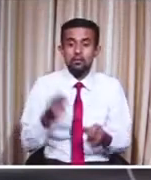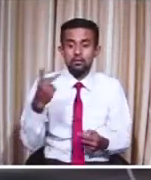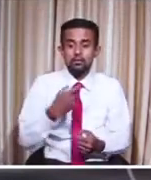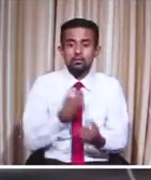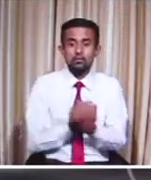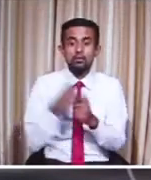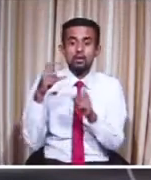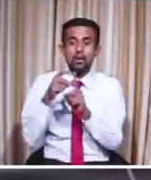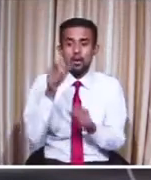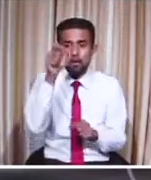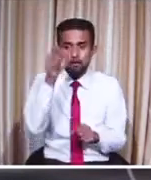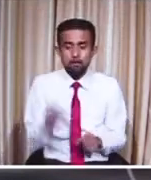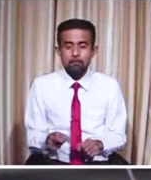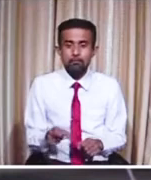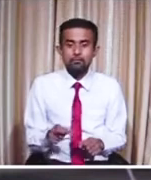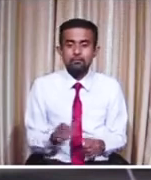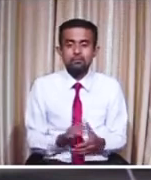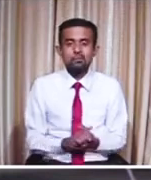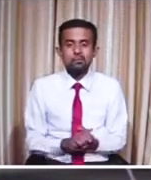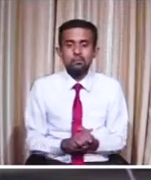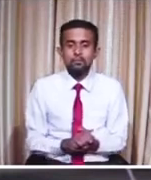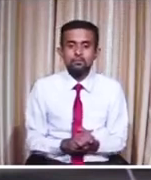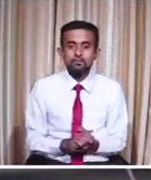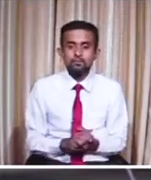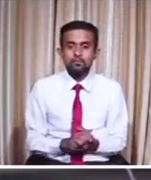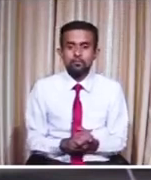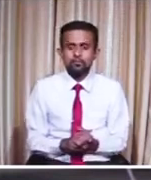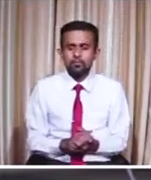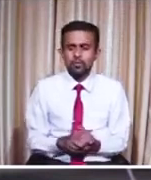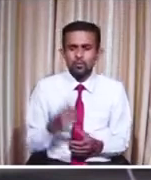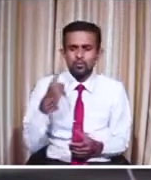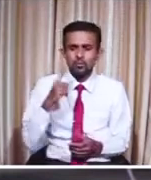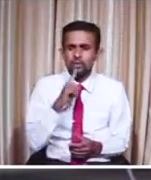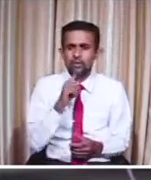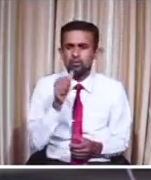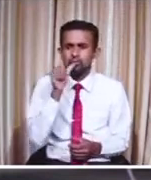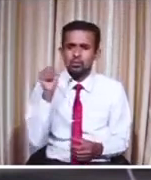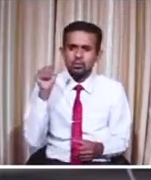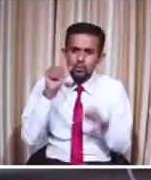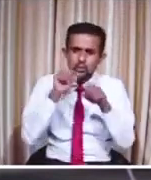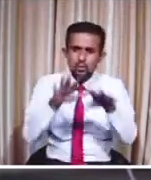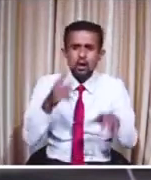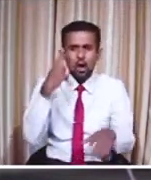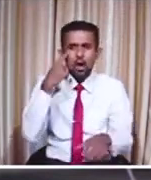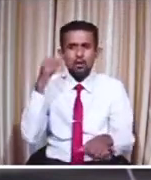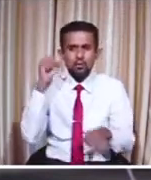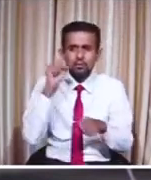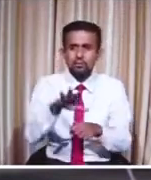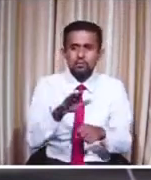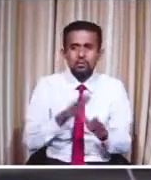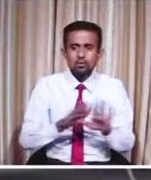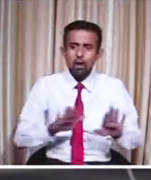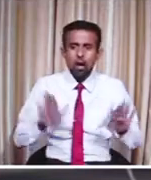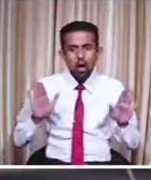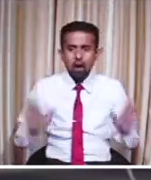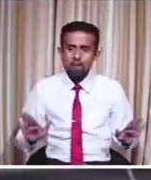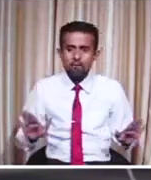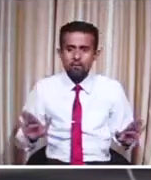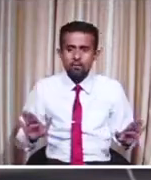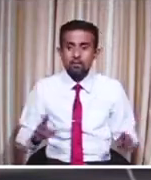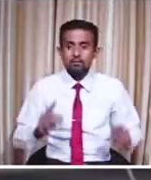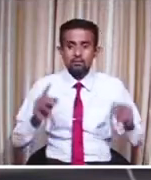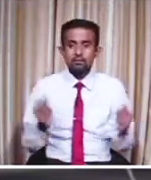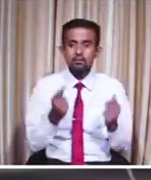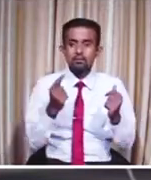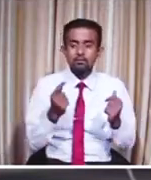පොලිස්පති දේශබන්දු තෙන්නකෝන් අර මොනාද එකට කියන්නේ වතුර ගහන්න කඳුළු ගෑස් ගහන්න ඒ ඔක්කොම ලෑස්ති වුණා. එකවරම